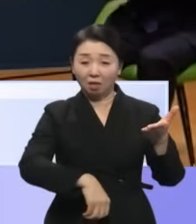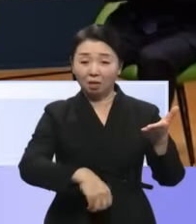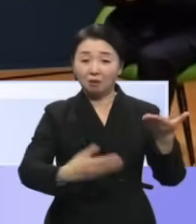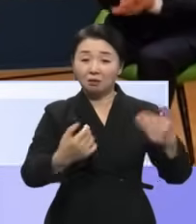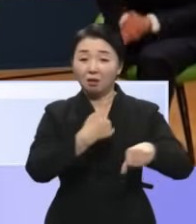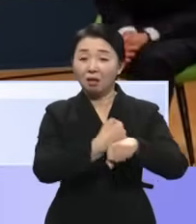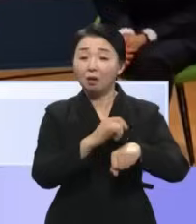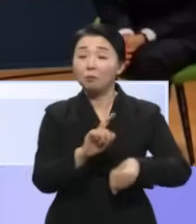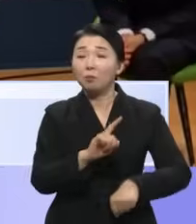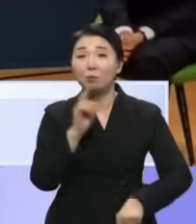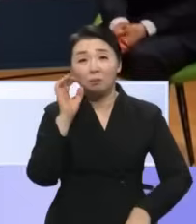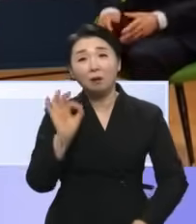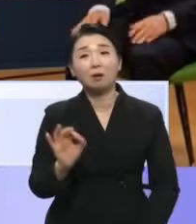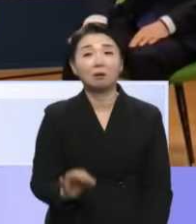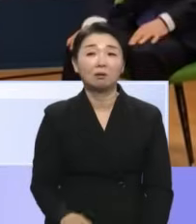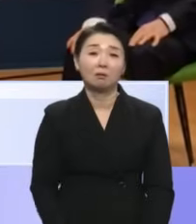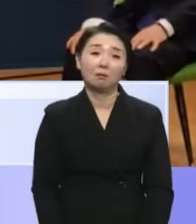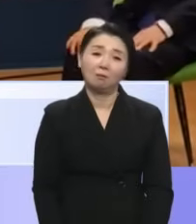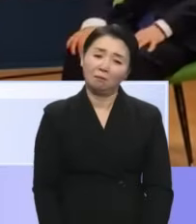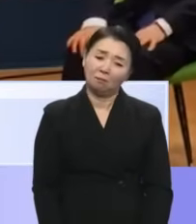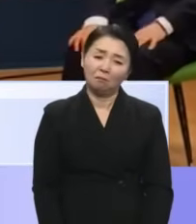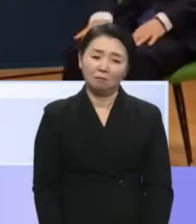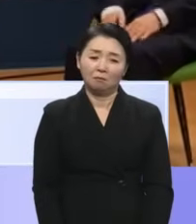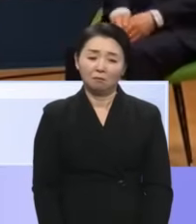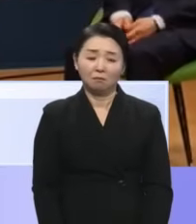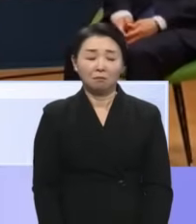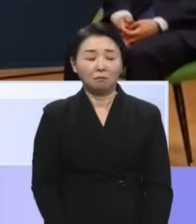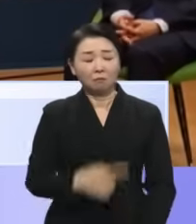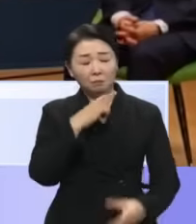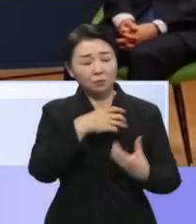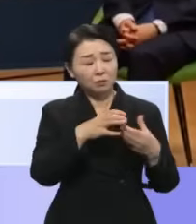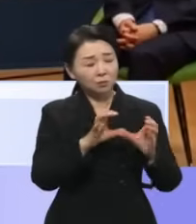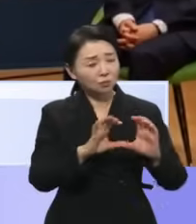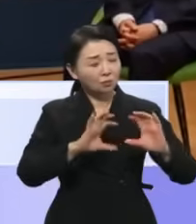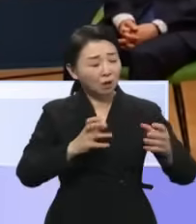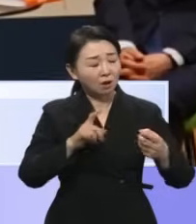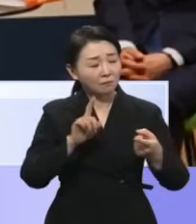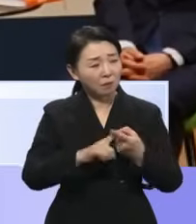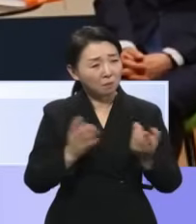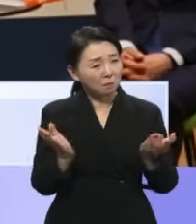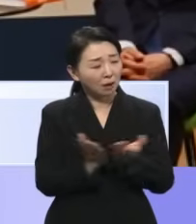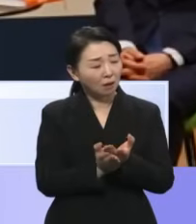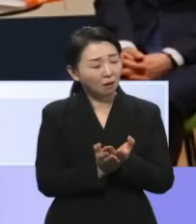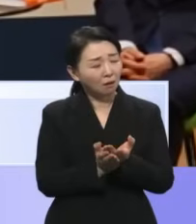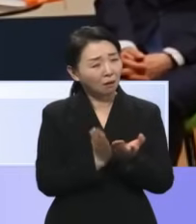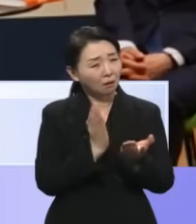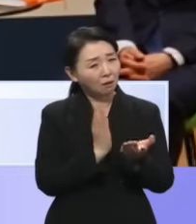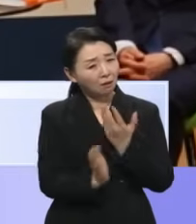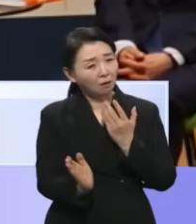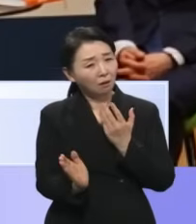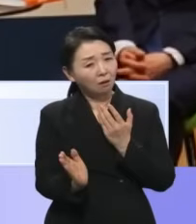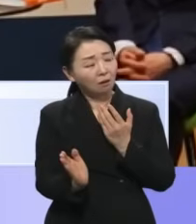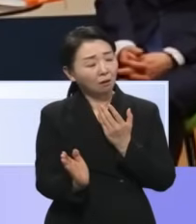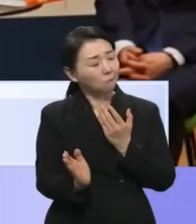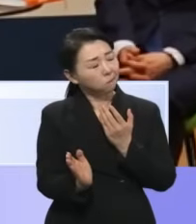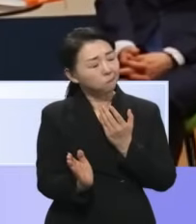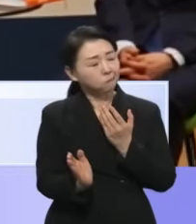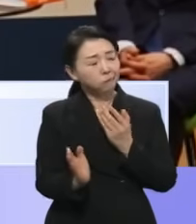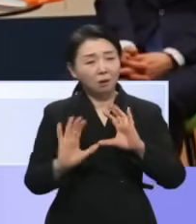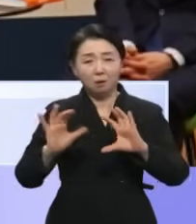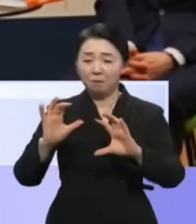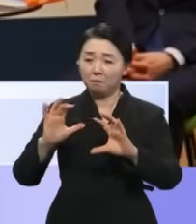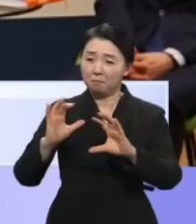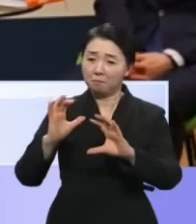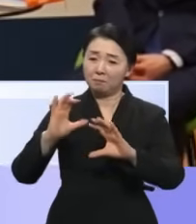그걸 생각을 하면요 사실 이거는 민주 국가에서 이런 일이 있을 수 있을까 싶은 거예요 어떻게 보면 반민주적이고 반헌법적인 그런